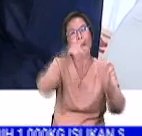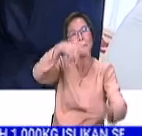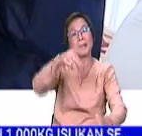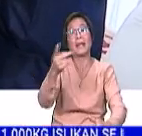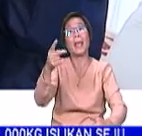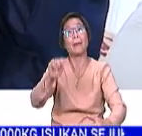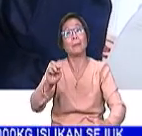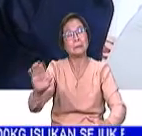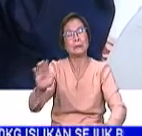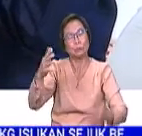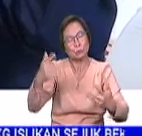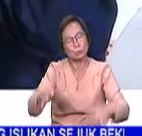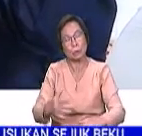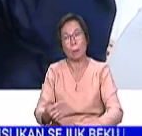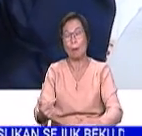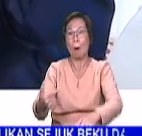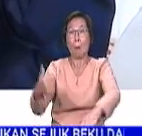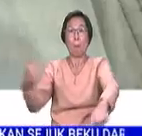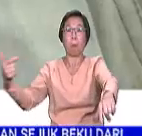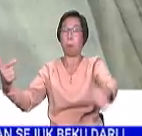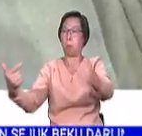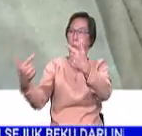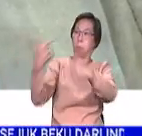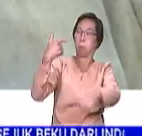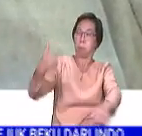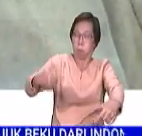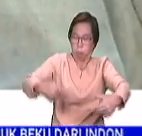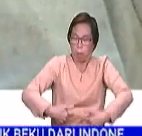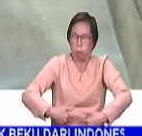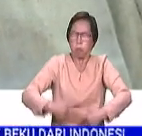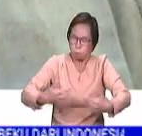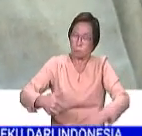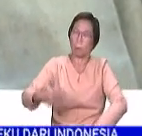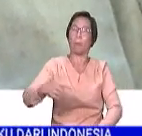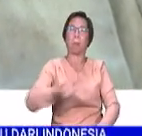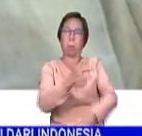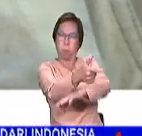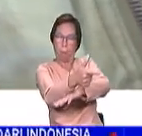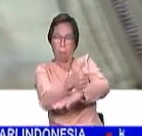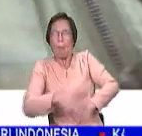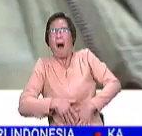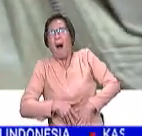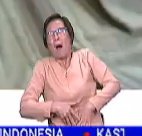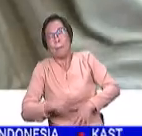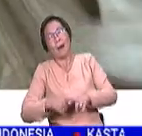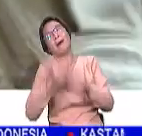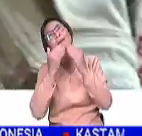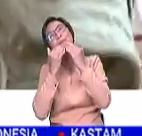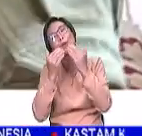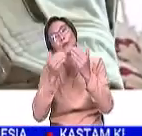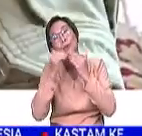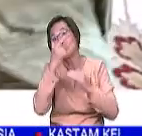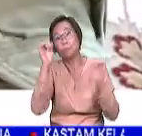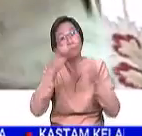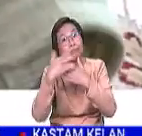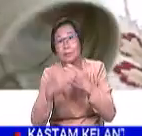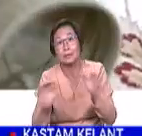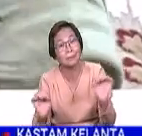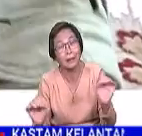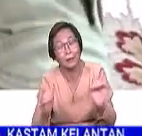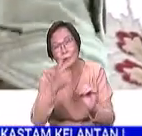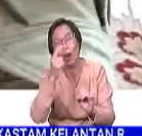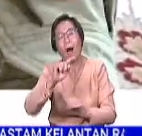komunis Beliau pernah Terkena tembakan pada bahagian perut namun bersyukur karena tidak mengalami kecederaan